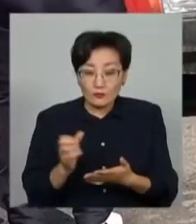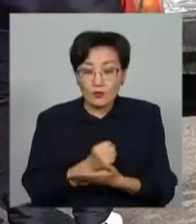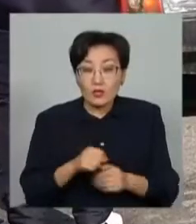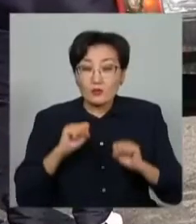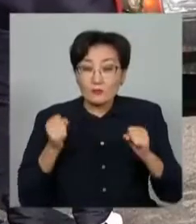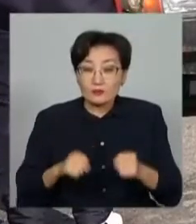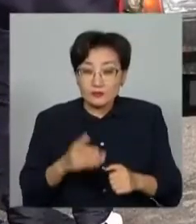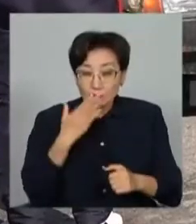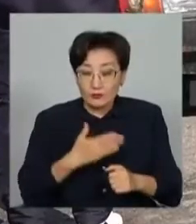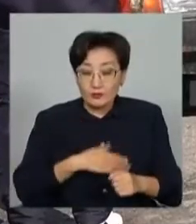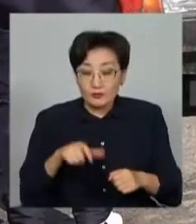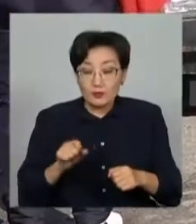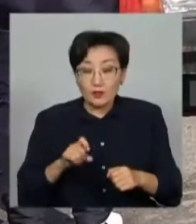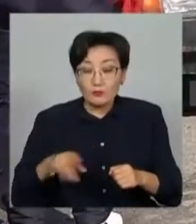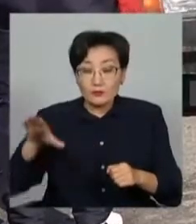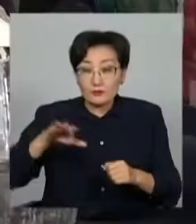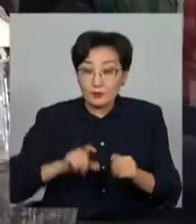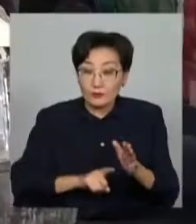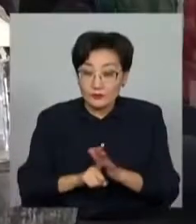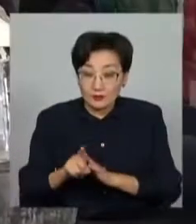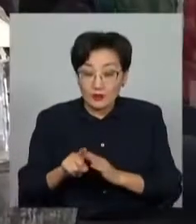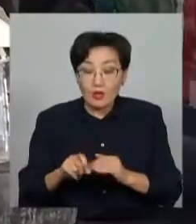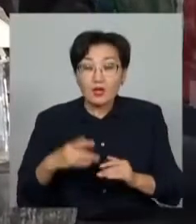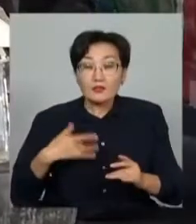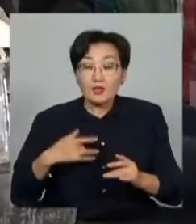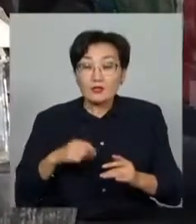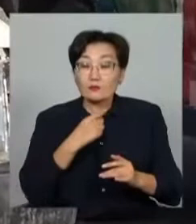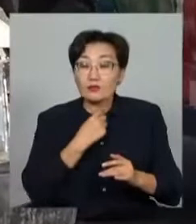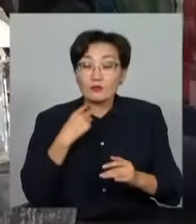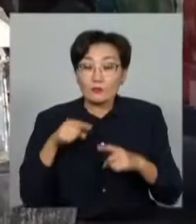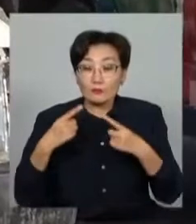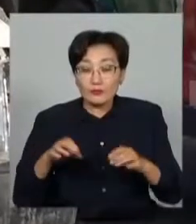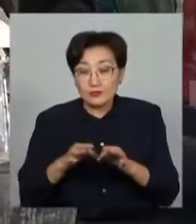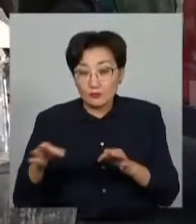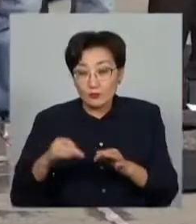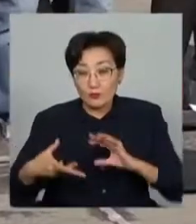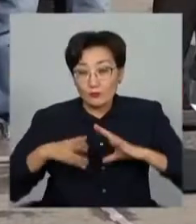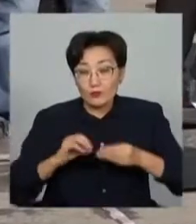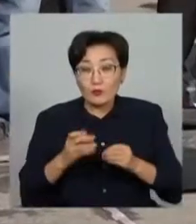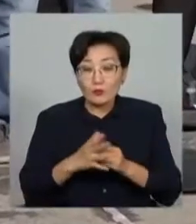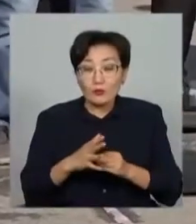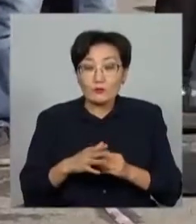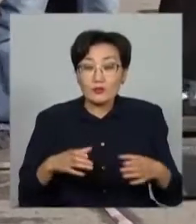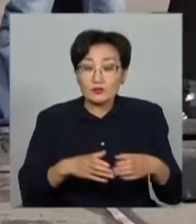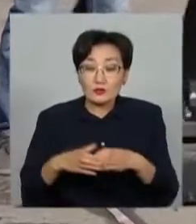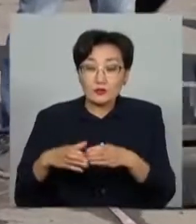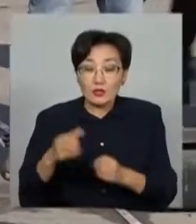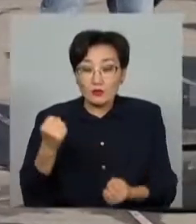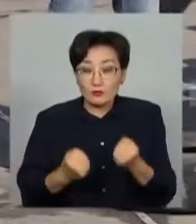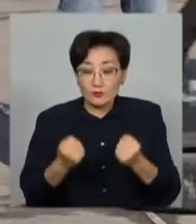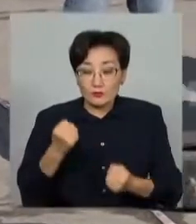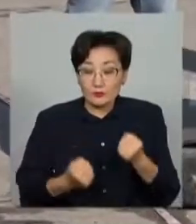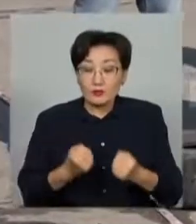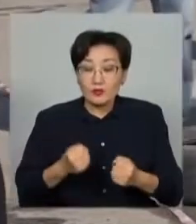Жылдамдыққа жаны құмар жандар Алатау бауырайында бас қосты. Тараз, Талдықорған және басқа өңірлерден барлығы 15 құрама келіп, көлік жүргізу